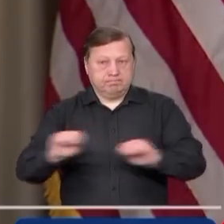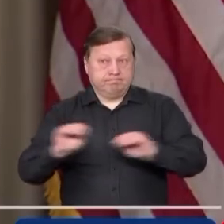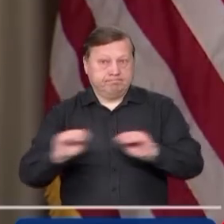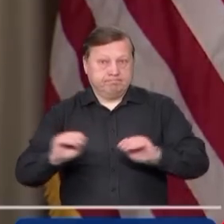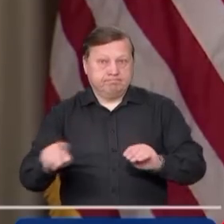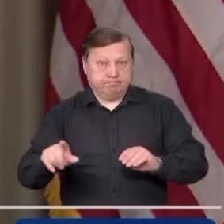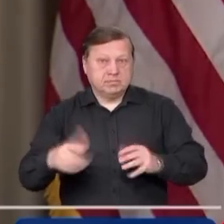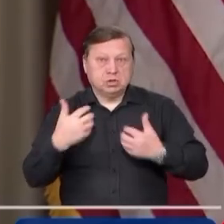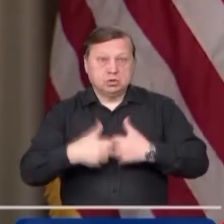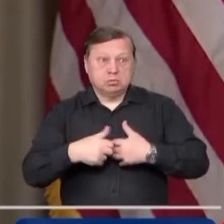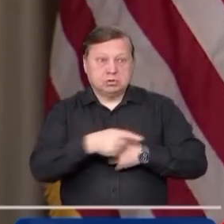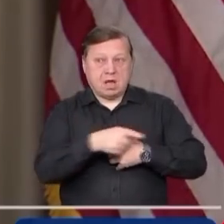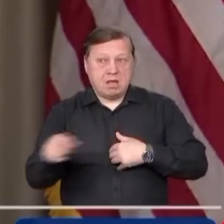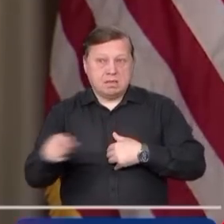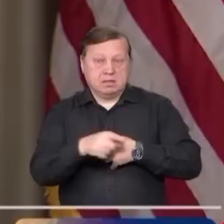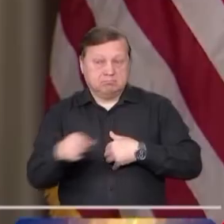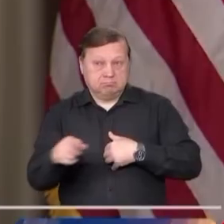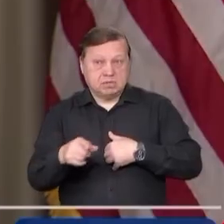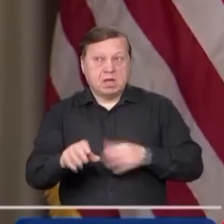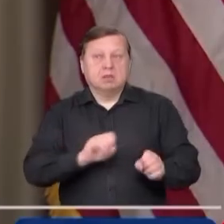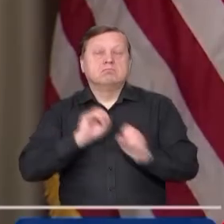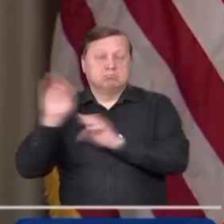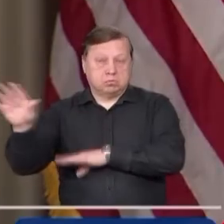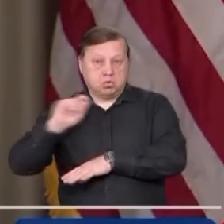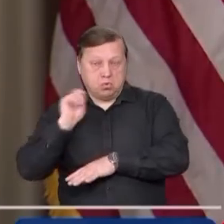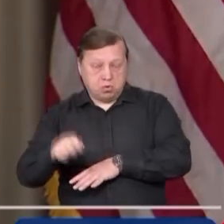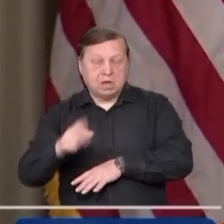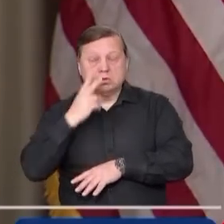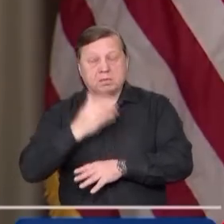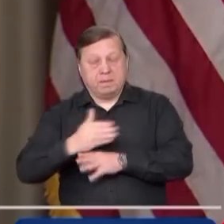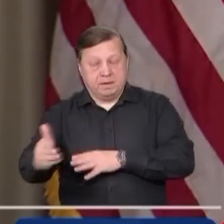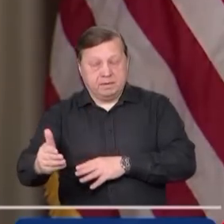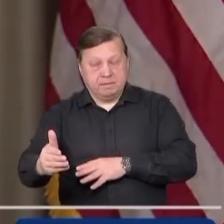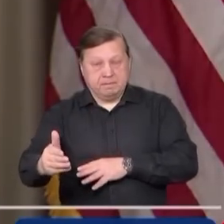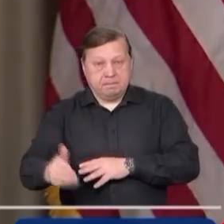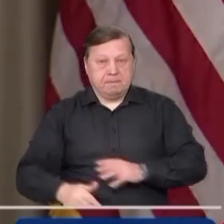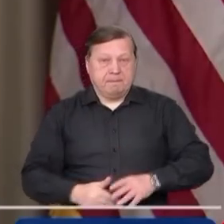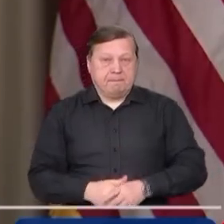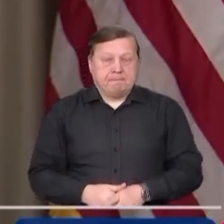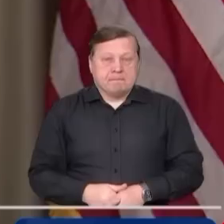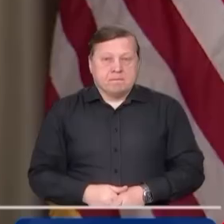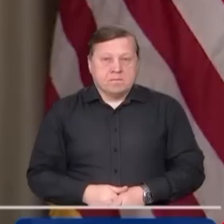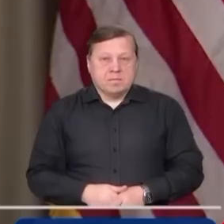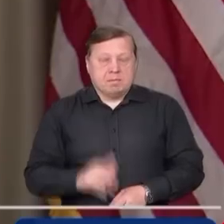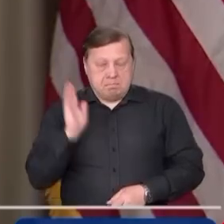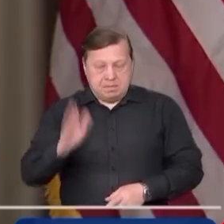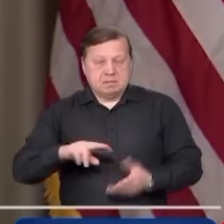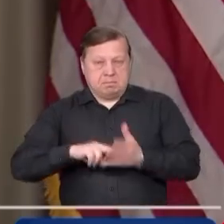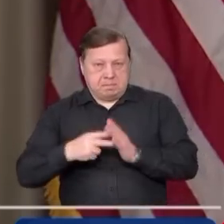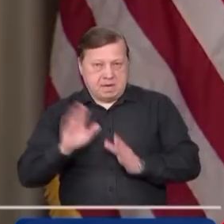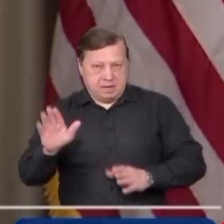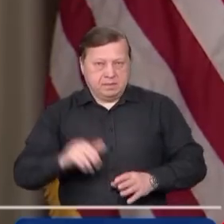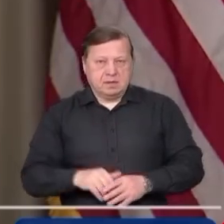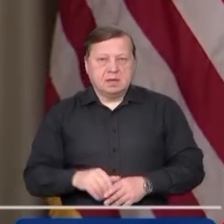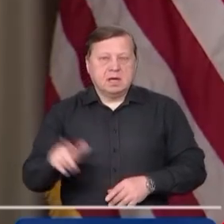sprzęcie, zostanie to wysłane do Ukrainy, będzie można sporządzić spójny plan. Generał Załużny